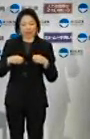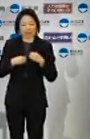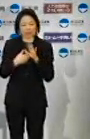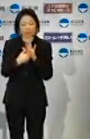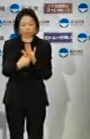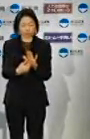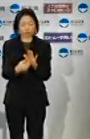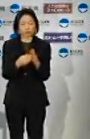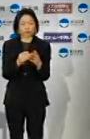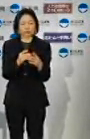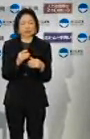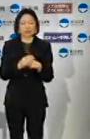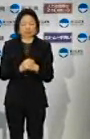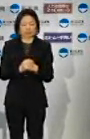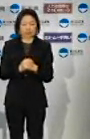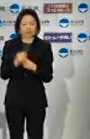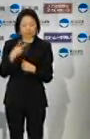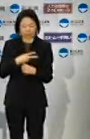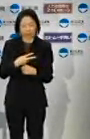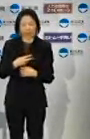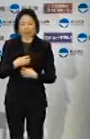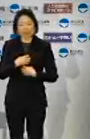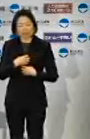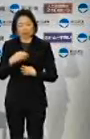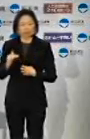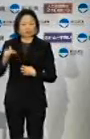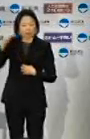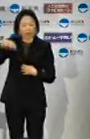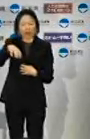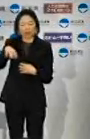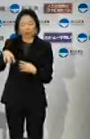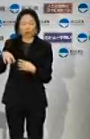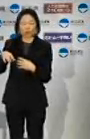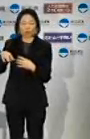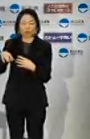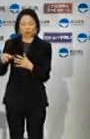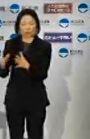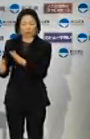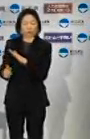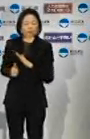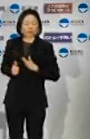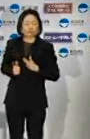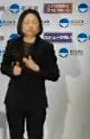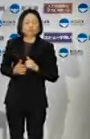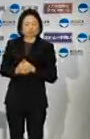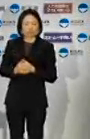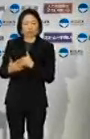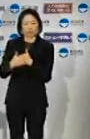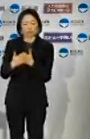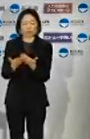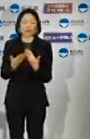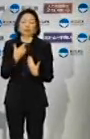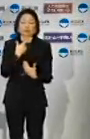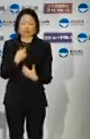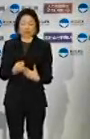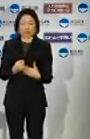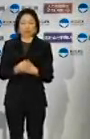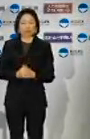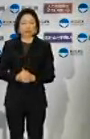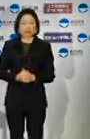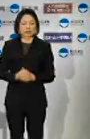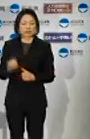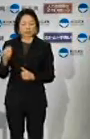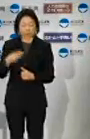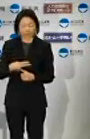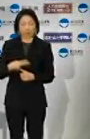底、リスクの高い行為を避ける、そうした協力をお願いしたいと思いますし、合わせて